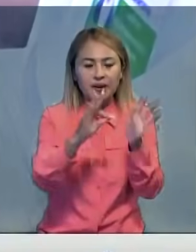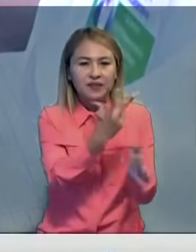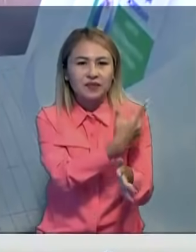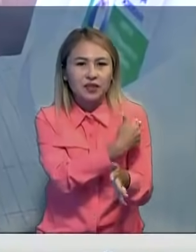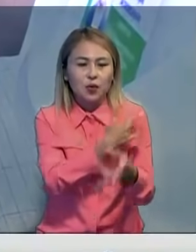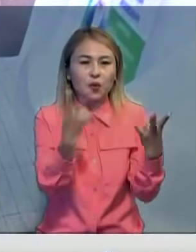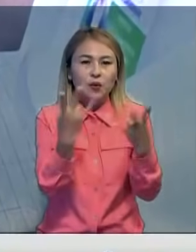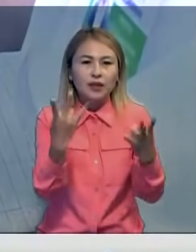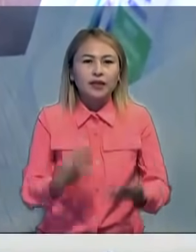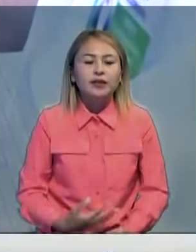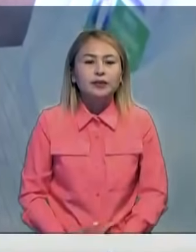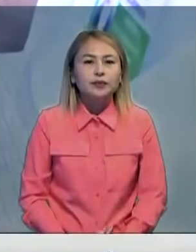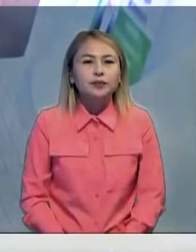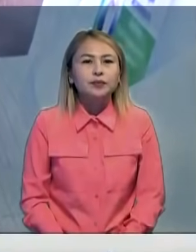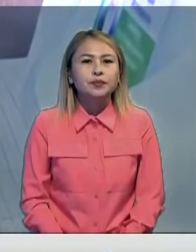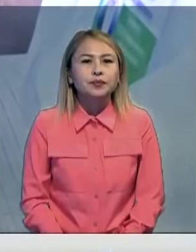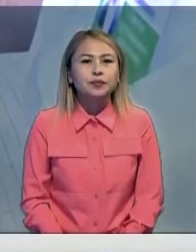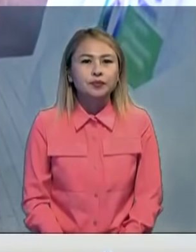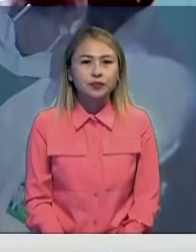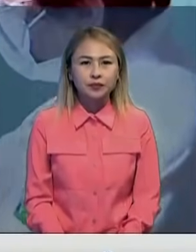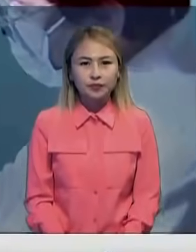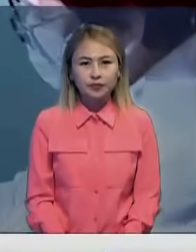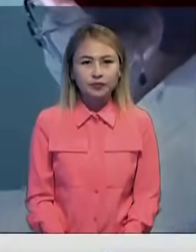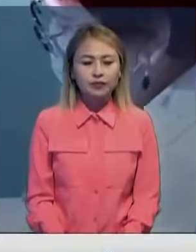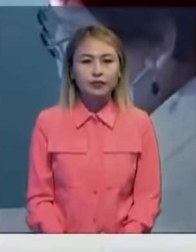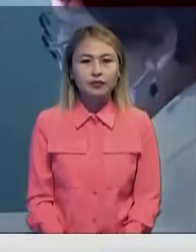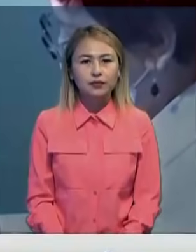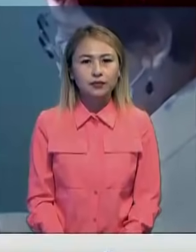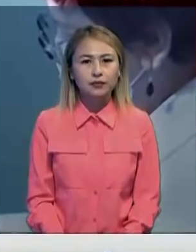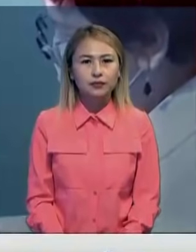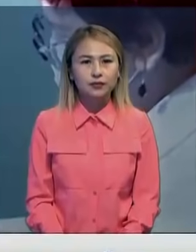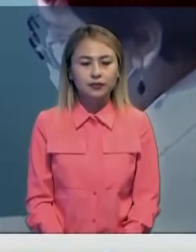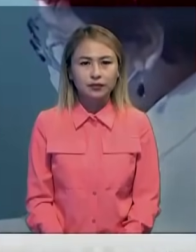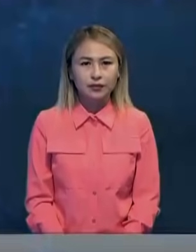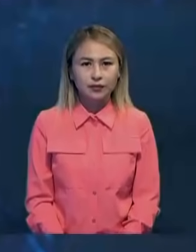керек. Ернат Мелісұлы, Бақыт Чермашев, Хабар 24, Бішкек, Қырғызстан.